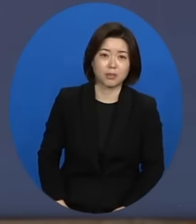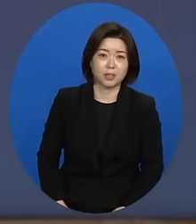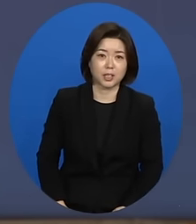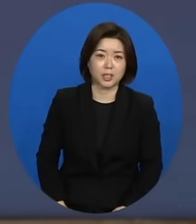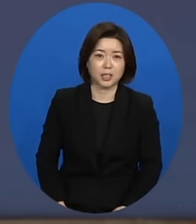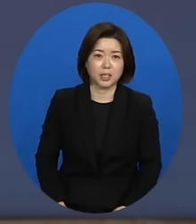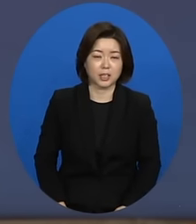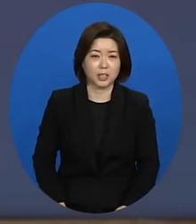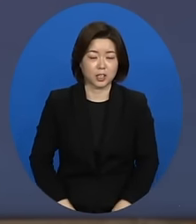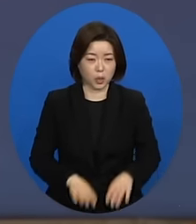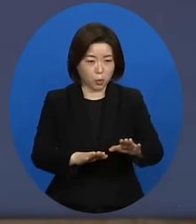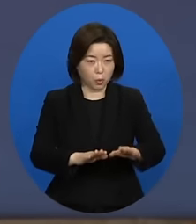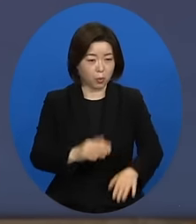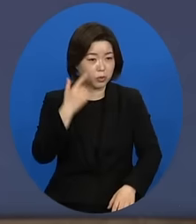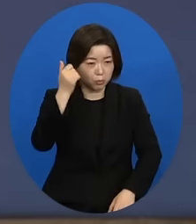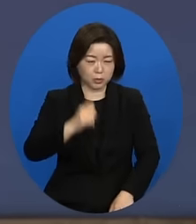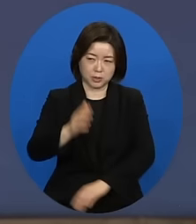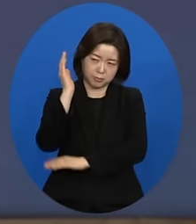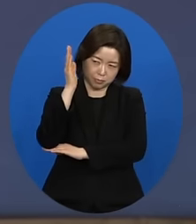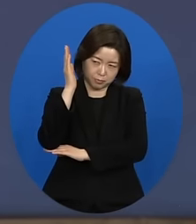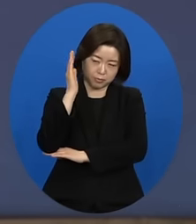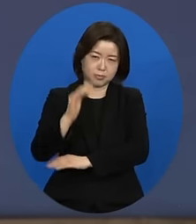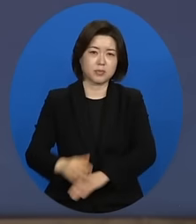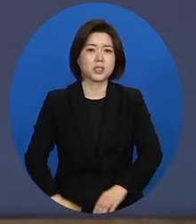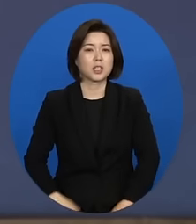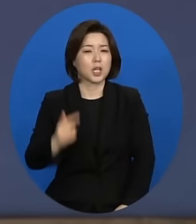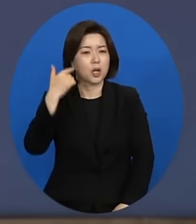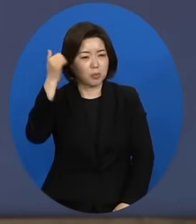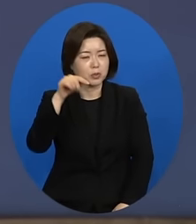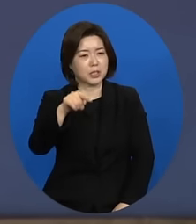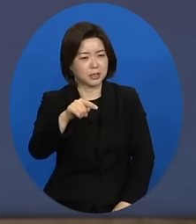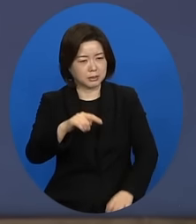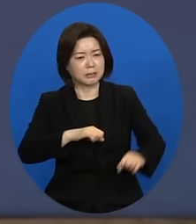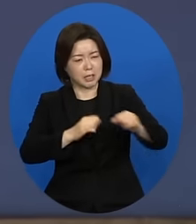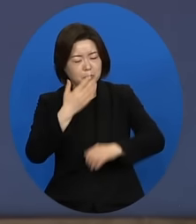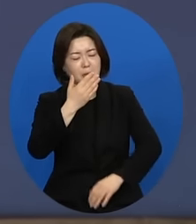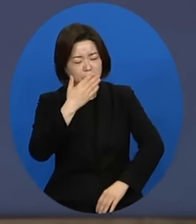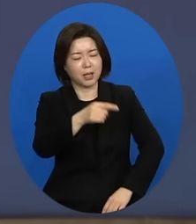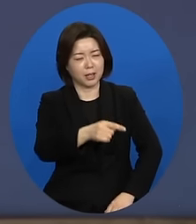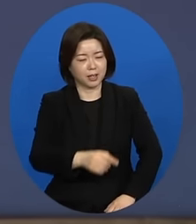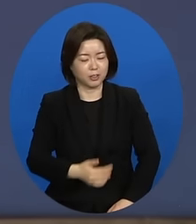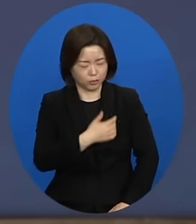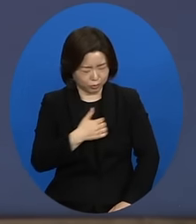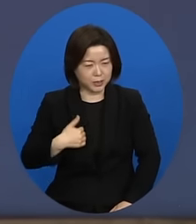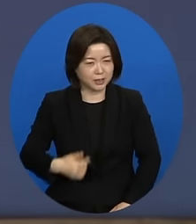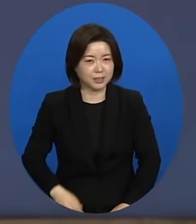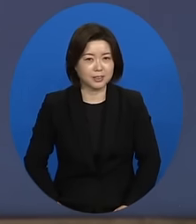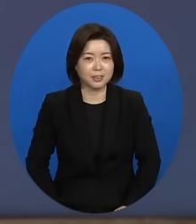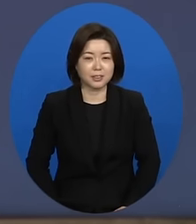오늘 목사님 강의를 들으니까 목사님이니까 그런 짓을 하겠네요.